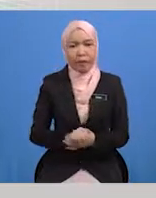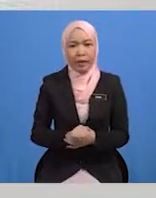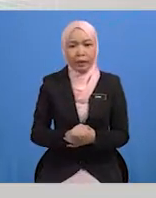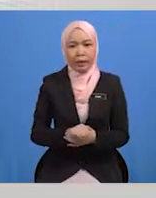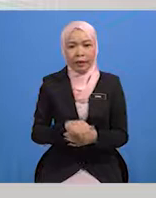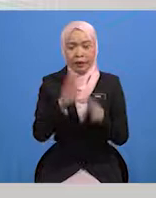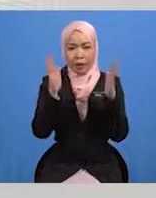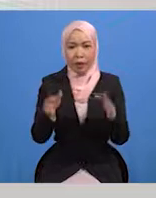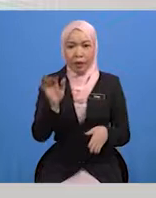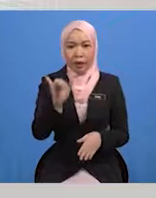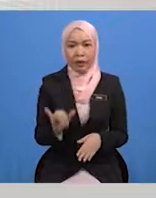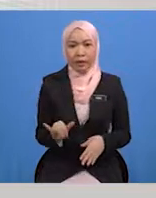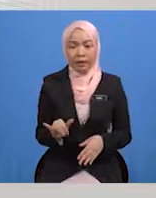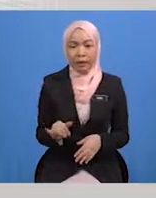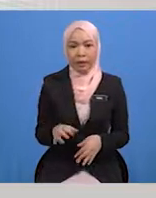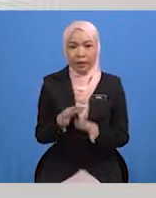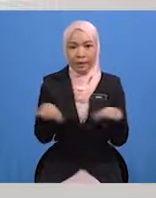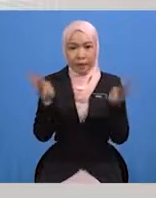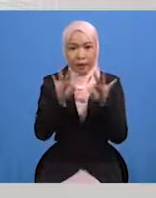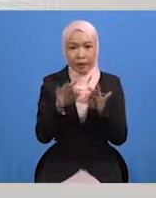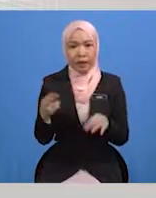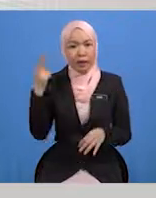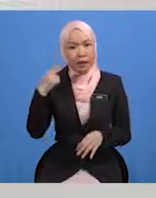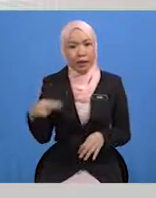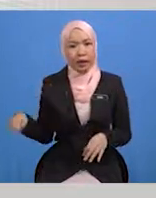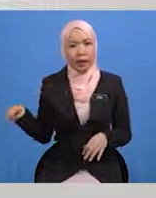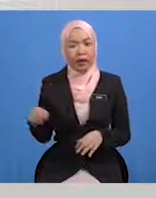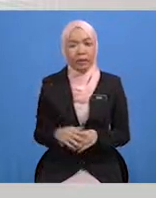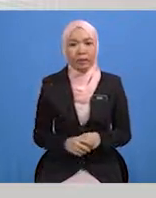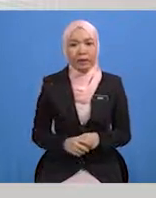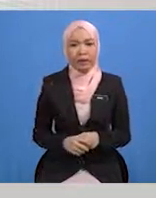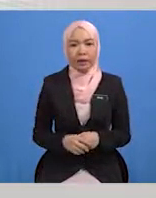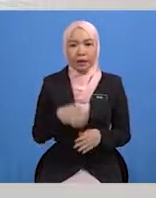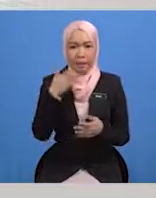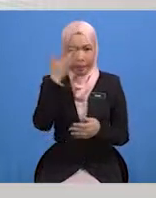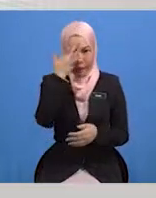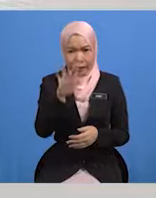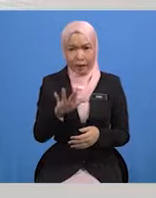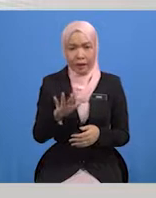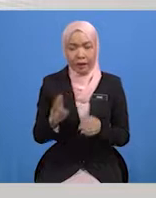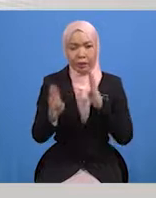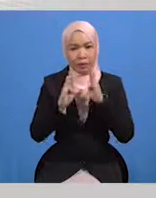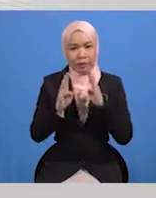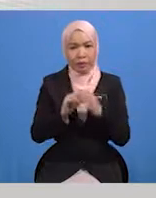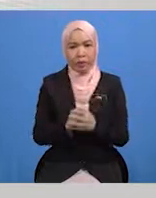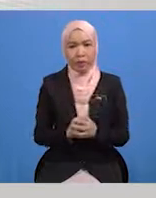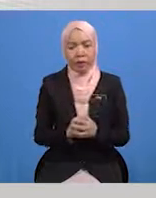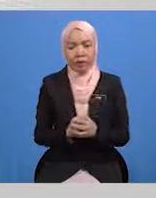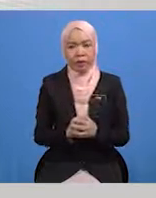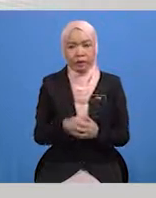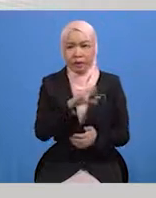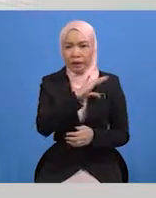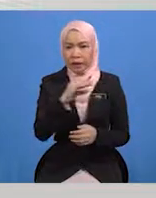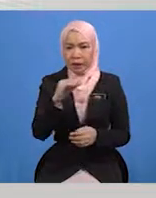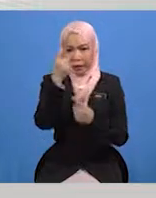agama, seorang yang bijak berbahasa, seorang yang sanggup berkorban, taat perintah